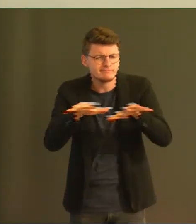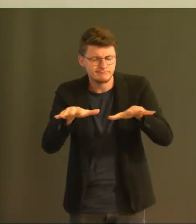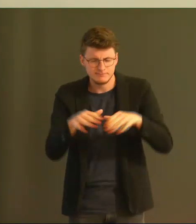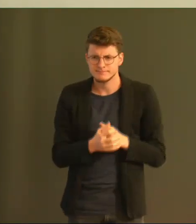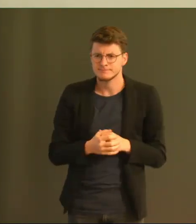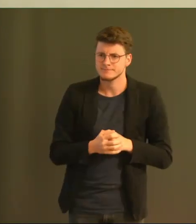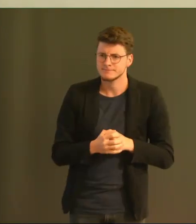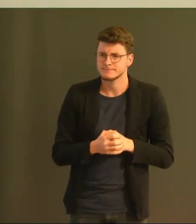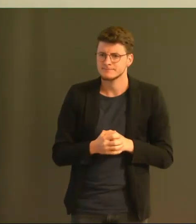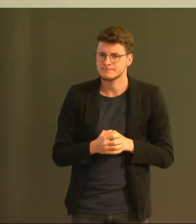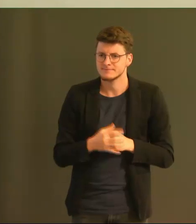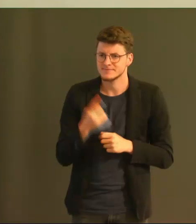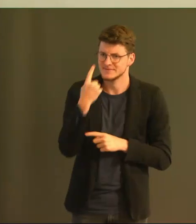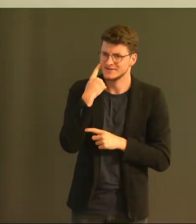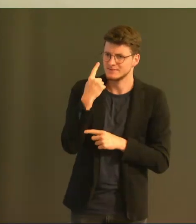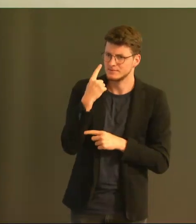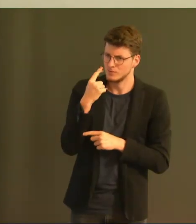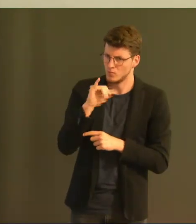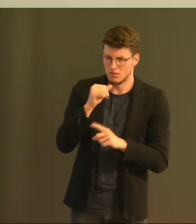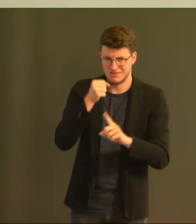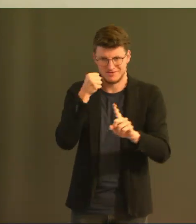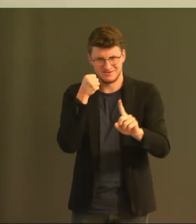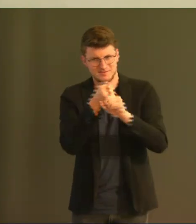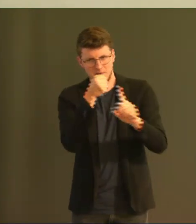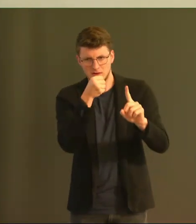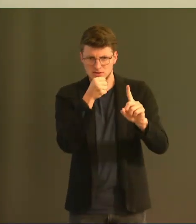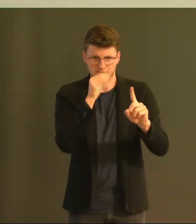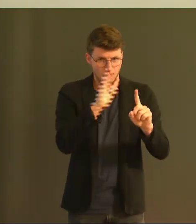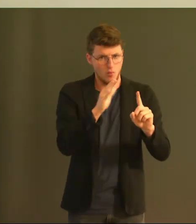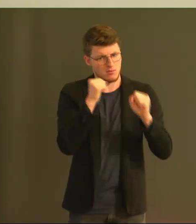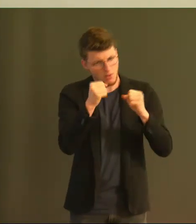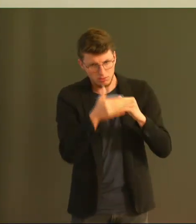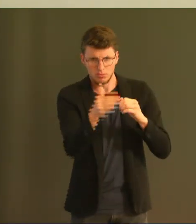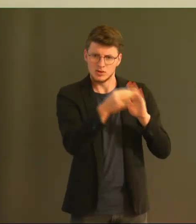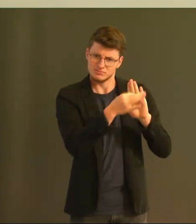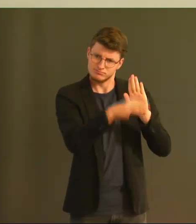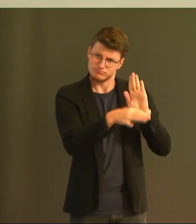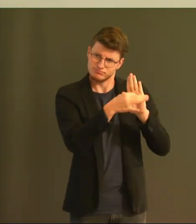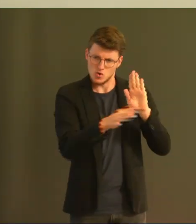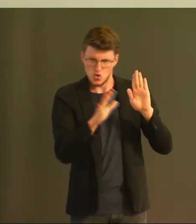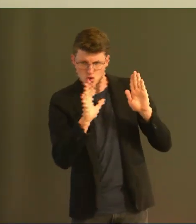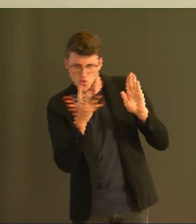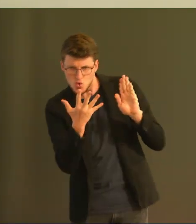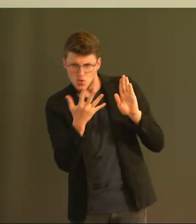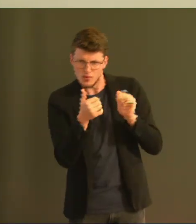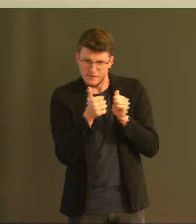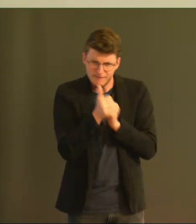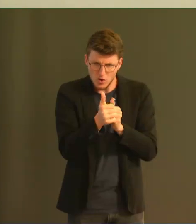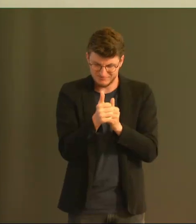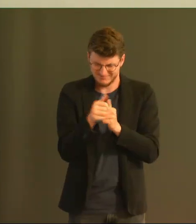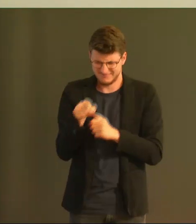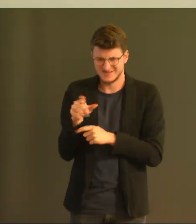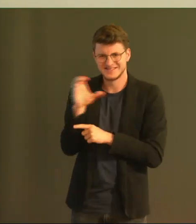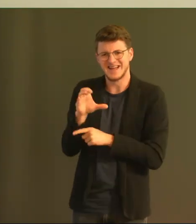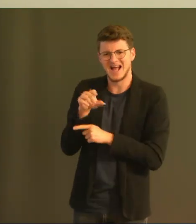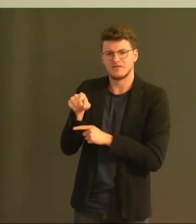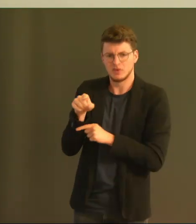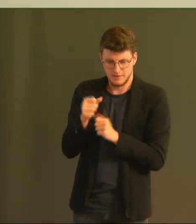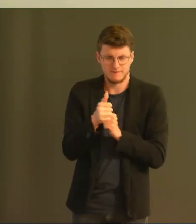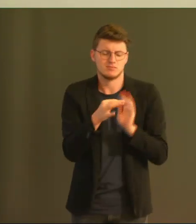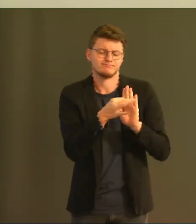impacts forme exit stratégie évolue si vite il entre au demanderait que paramètres de buzz setting